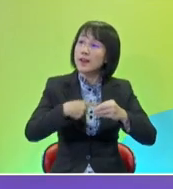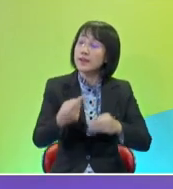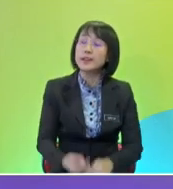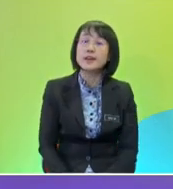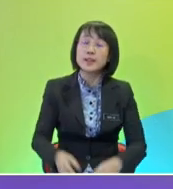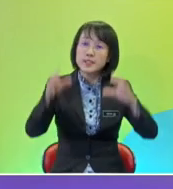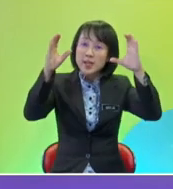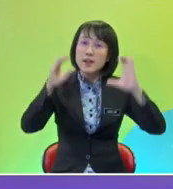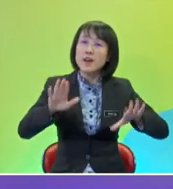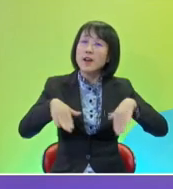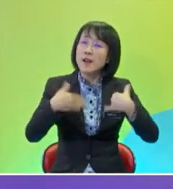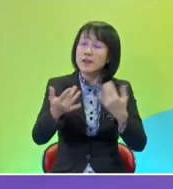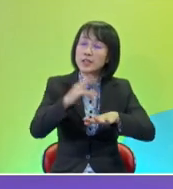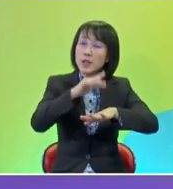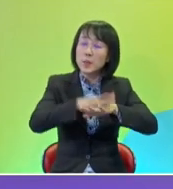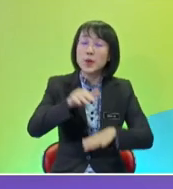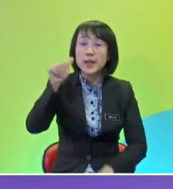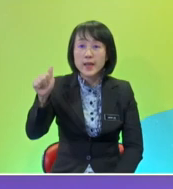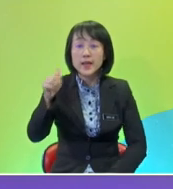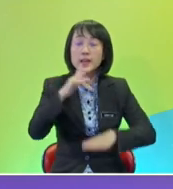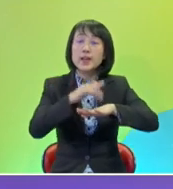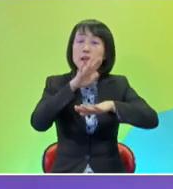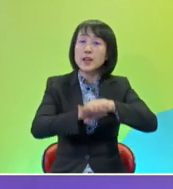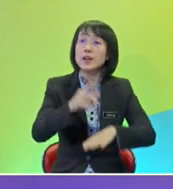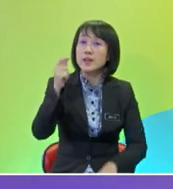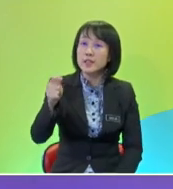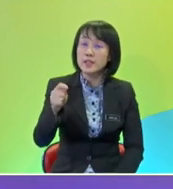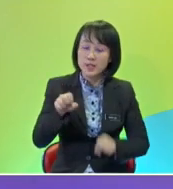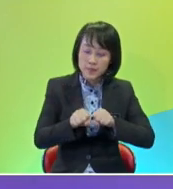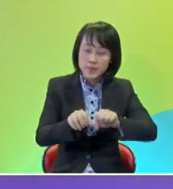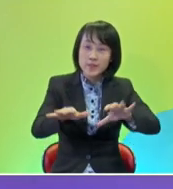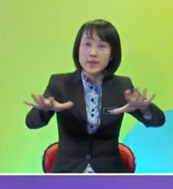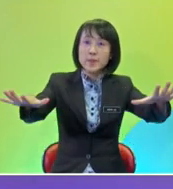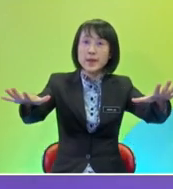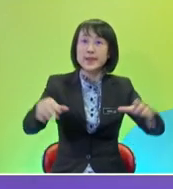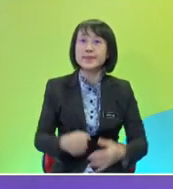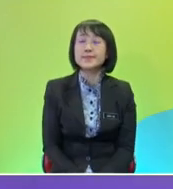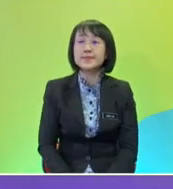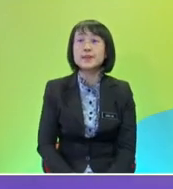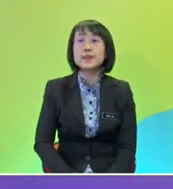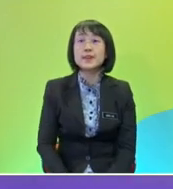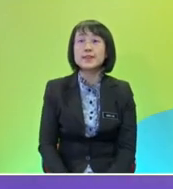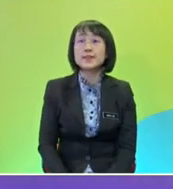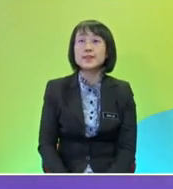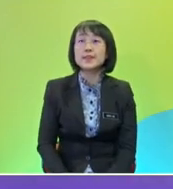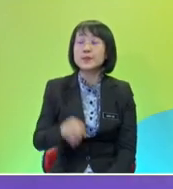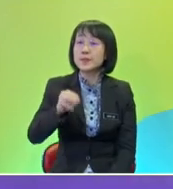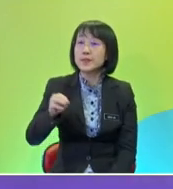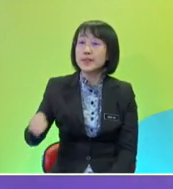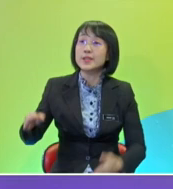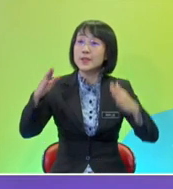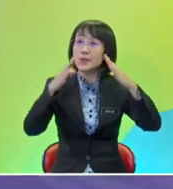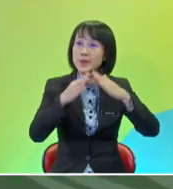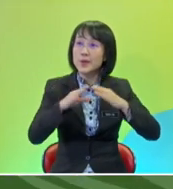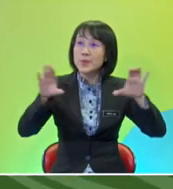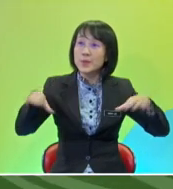cara macam mana nyamuk Aedes dan nyamuk tiruk ni merebak. Okey, adik-adik di rumah boleh keluarkan kertas, buatkan